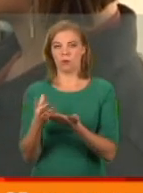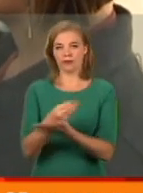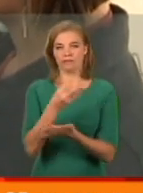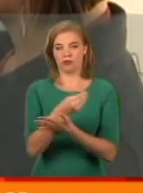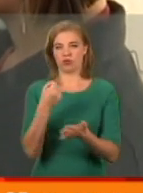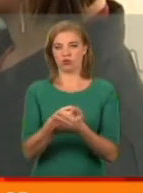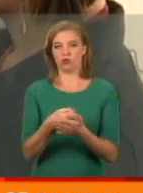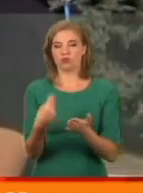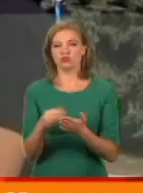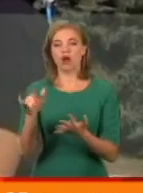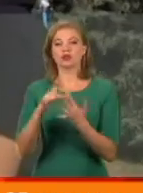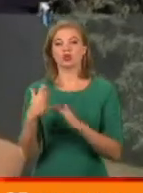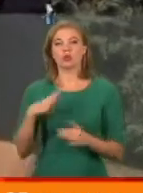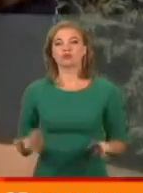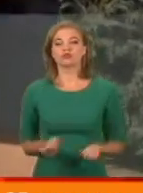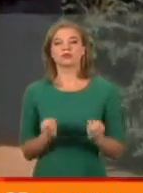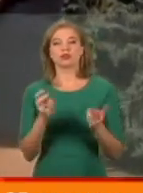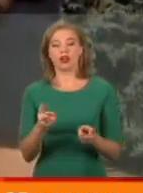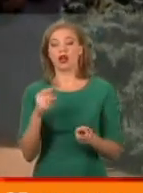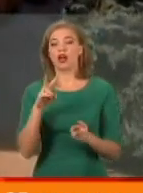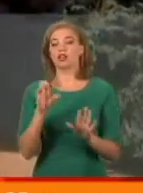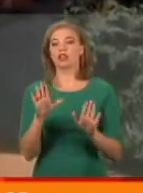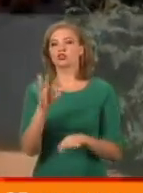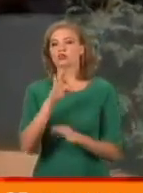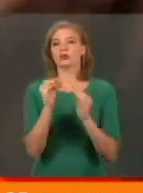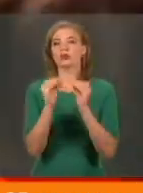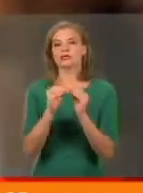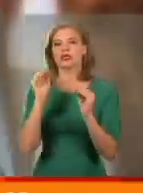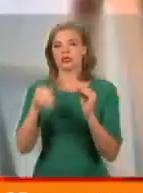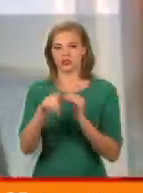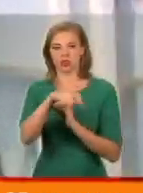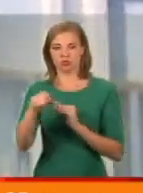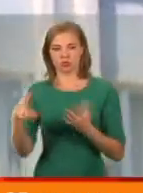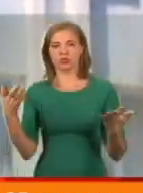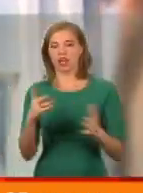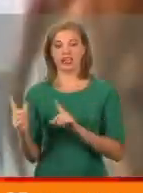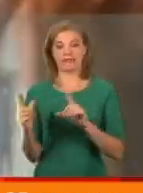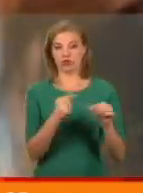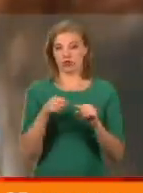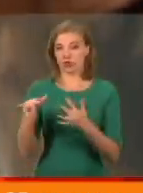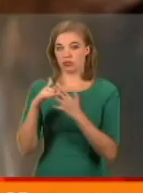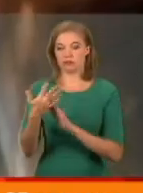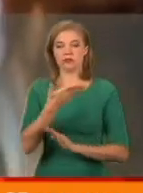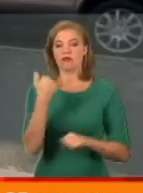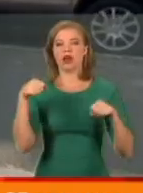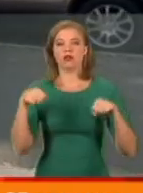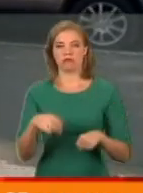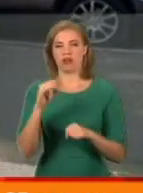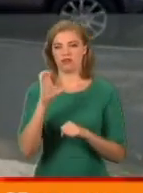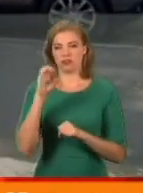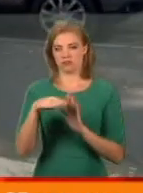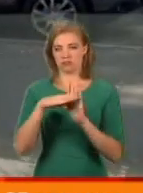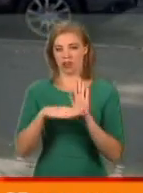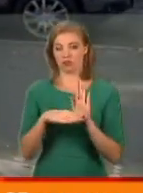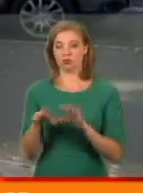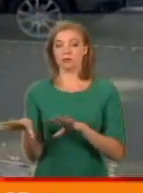бюджету. Як жити село? Проте йдеться, кажуть волонтери, про десятки тисяч людей, які, виїжджаючи звідси, не має права на статус